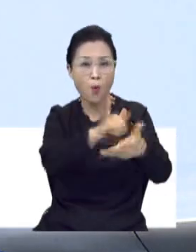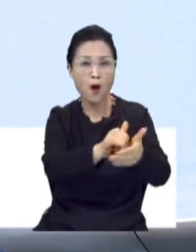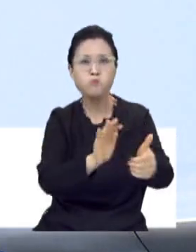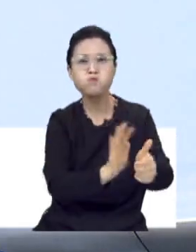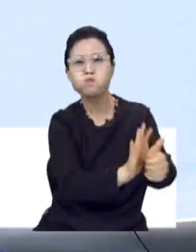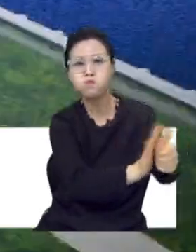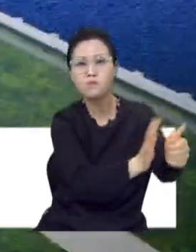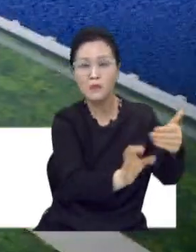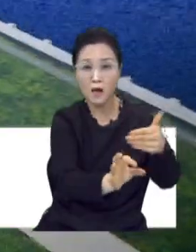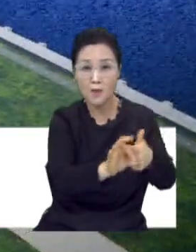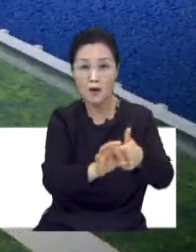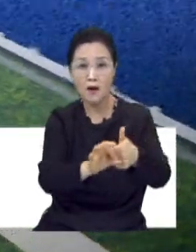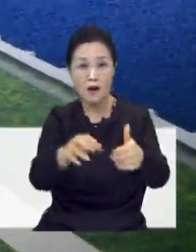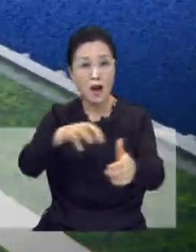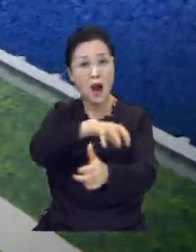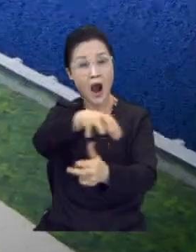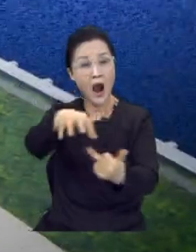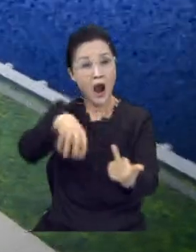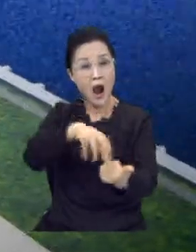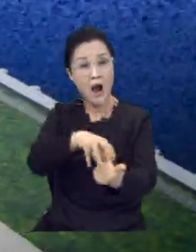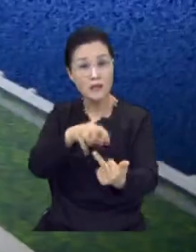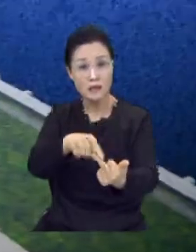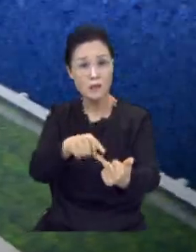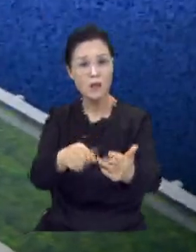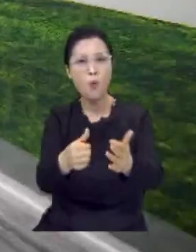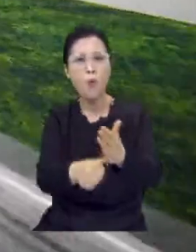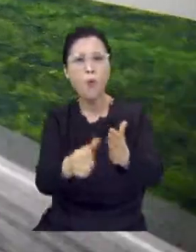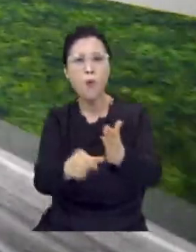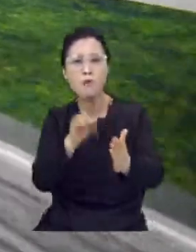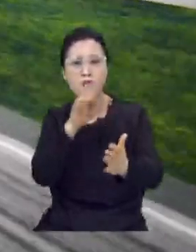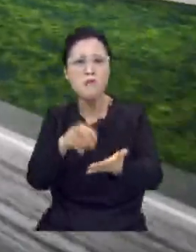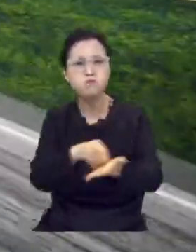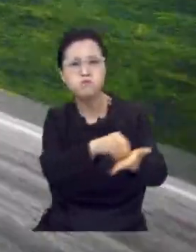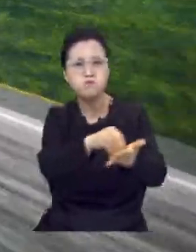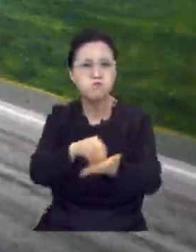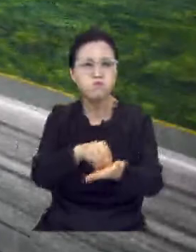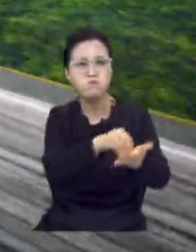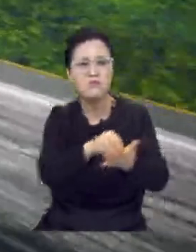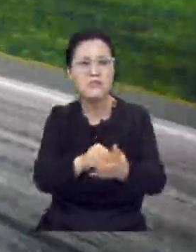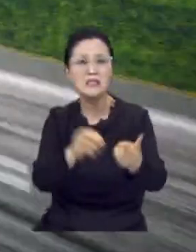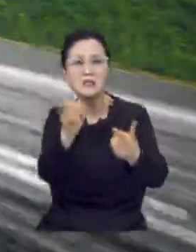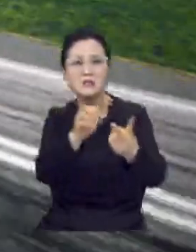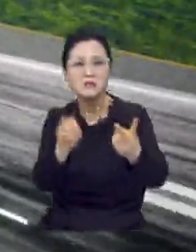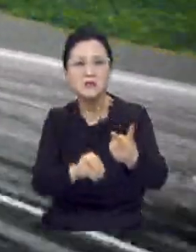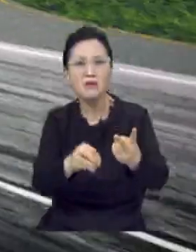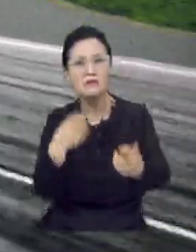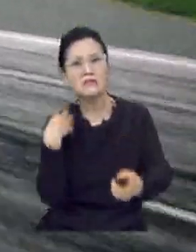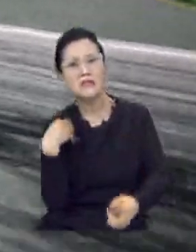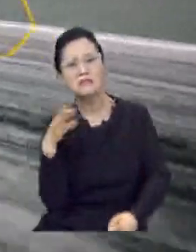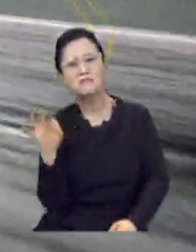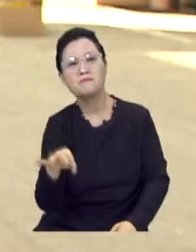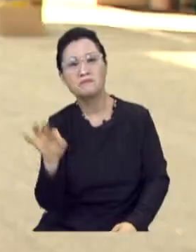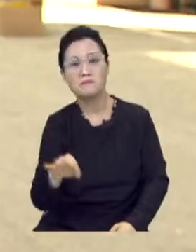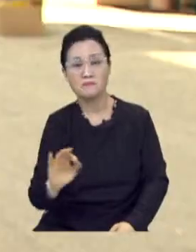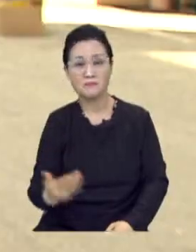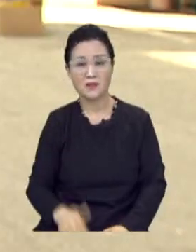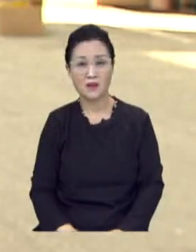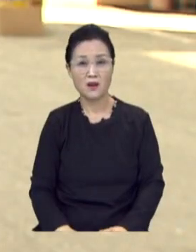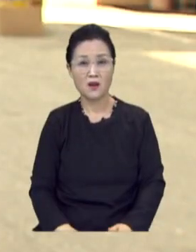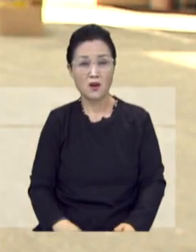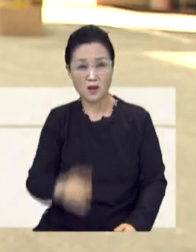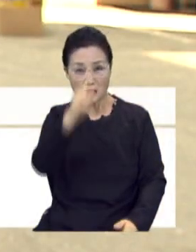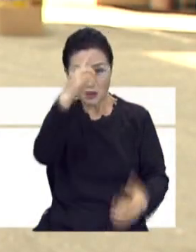가덕 신공항은 현재와 같은 화물 물동량 2%의 지역 공항에 그칠 수밖에 없습니다.